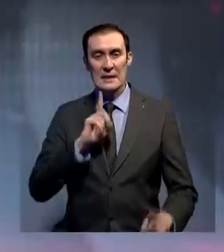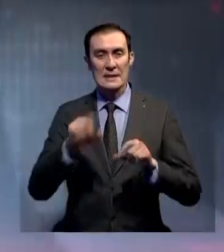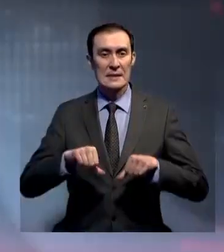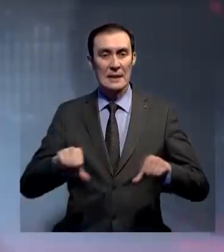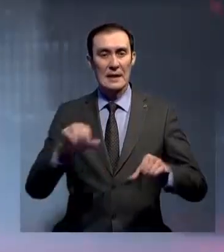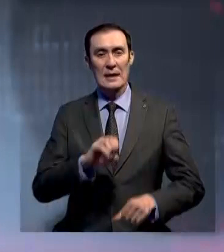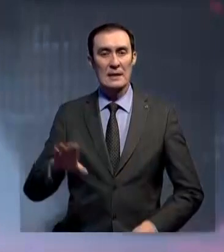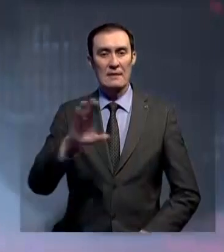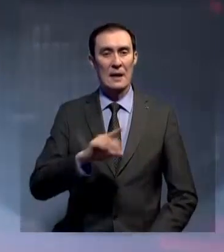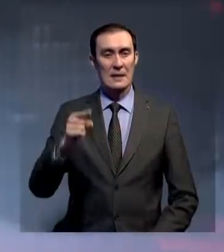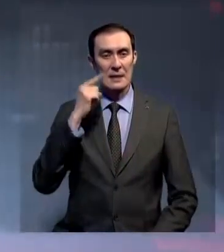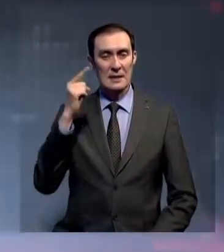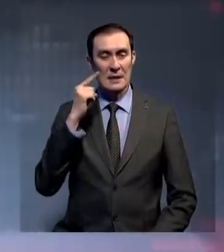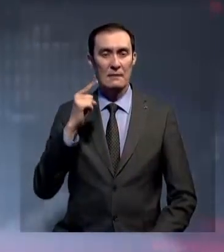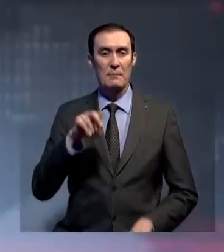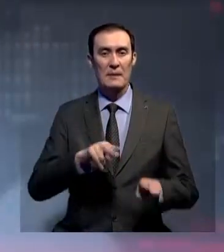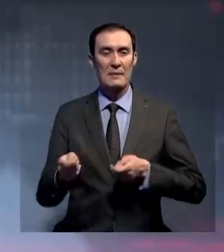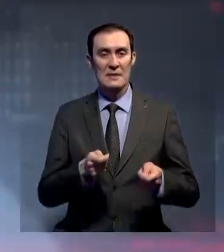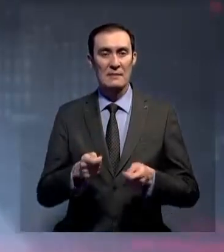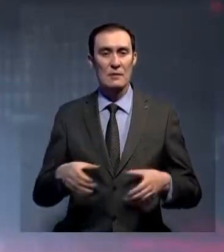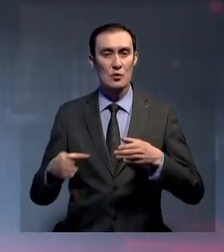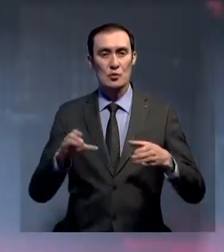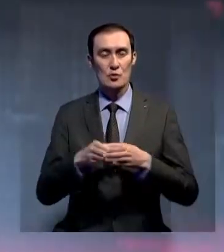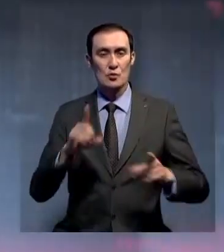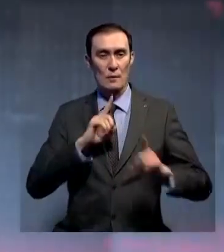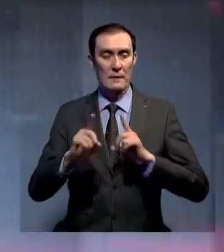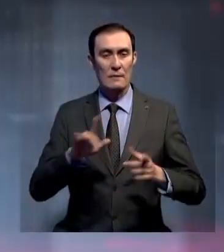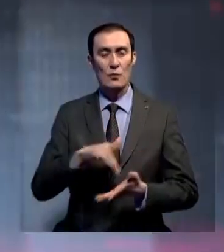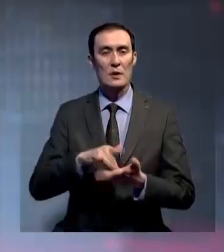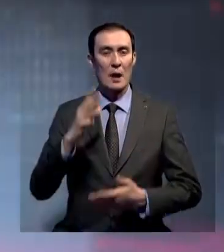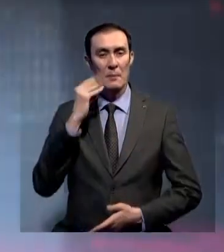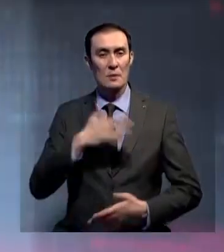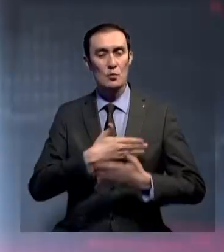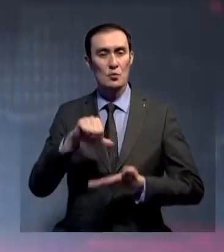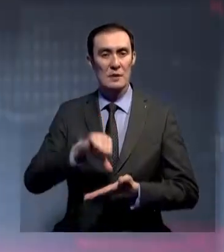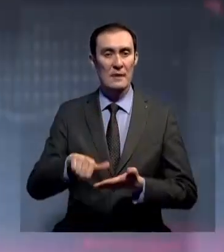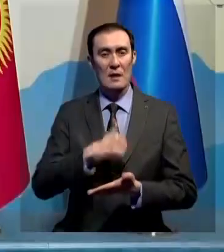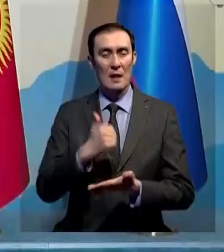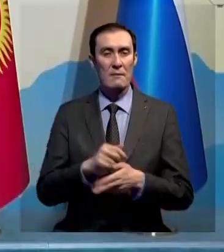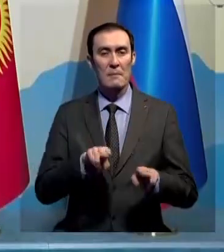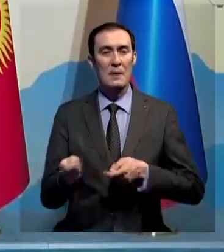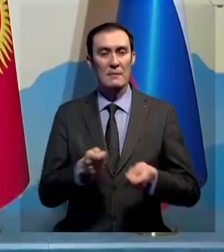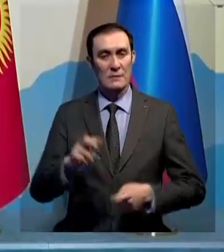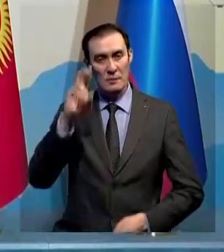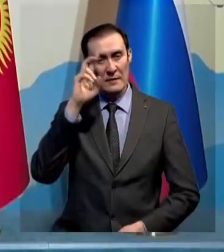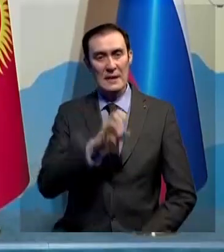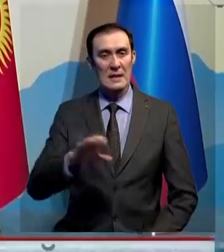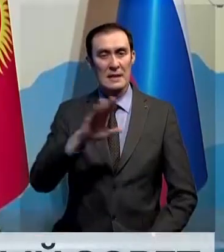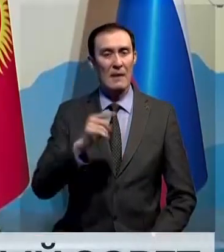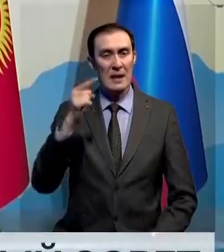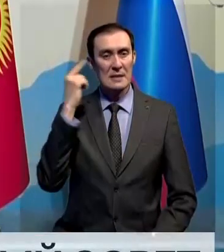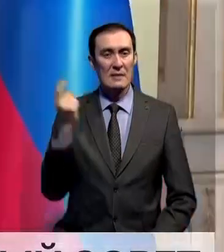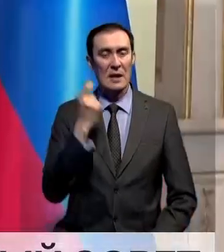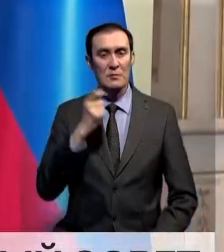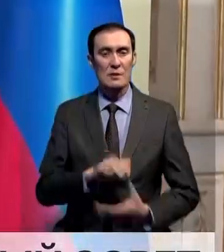Заседание Евразийского межправительственного совета в узком составе проходит в Алматы. В нем принимают участие главы правительств стран Евразийского